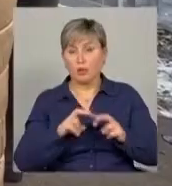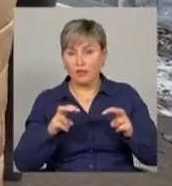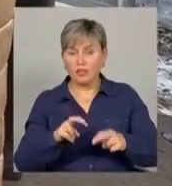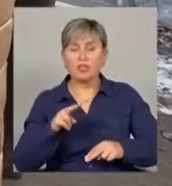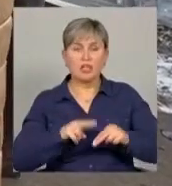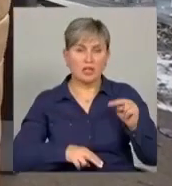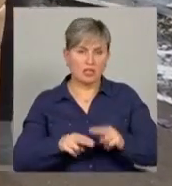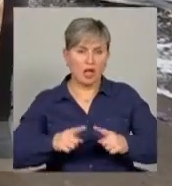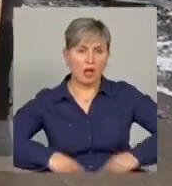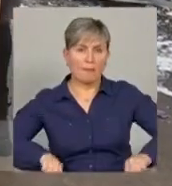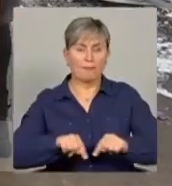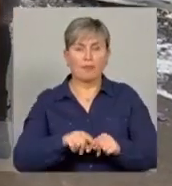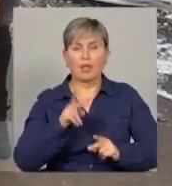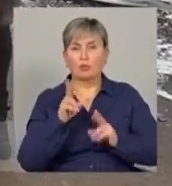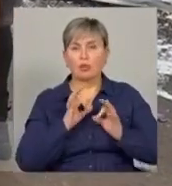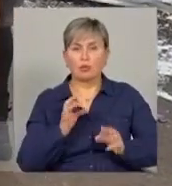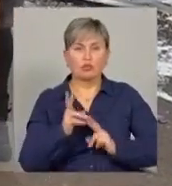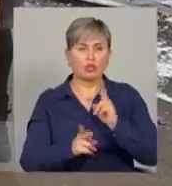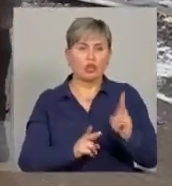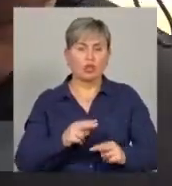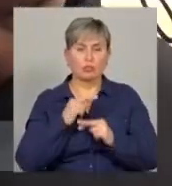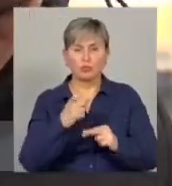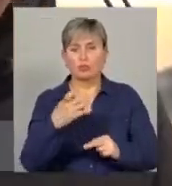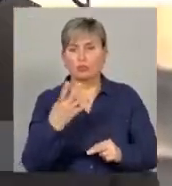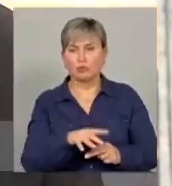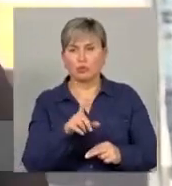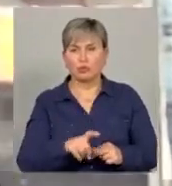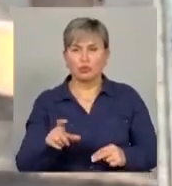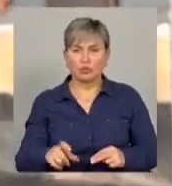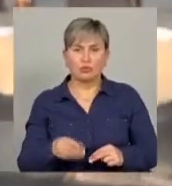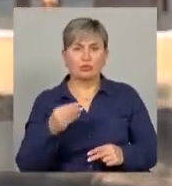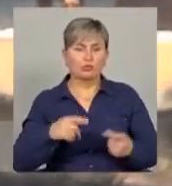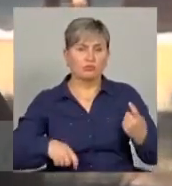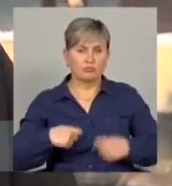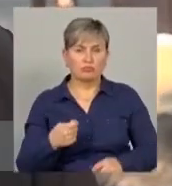объектов. В прокуратуру жалобой обратились больше 140 дольщиков. Сумму ущерба все еще